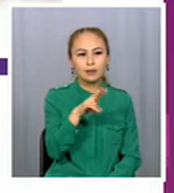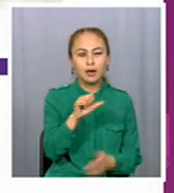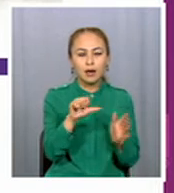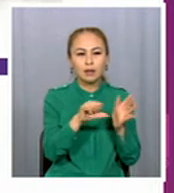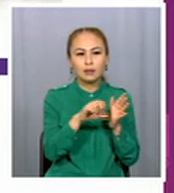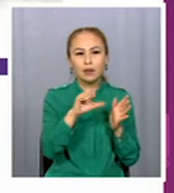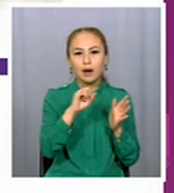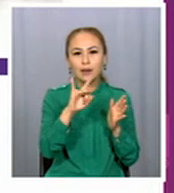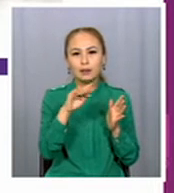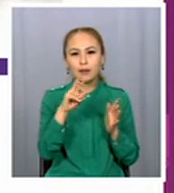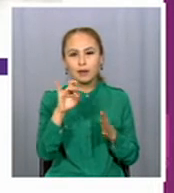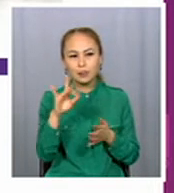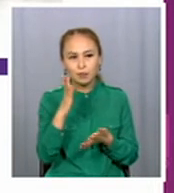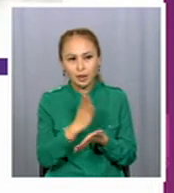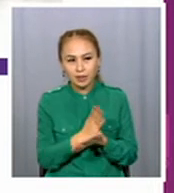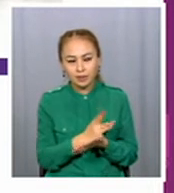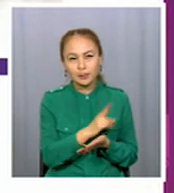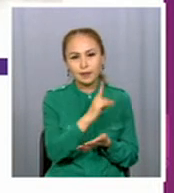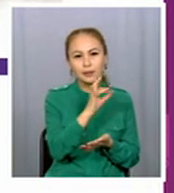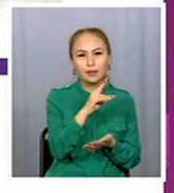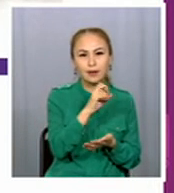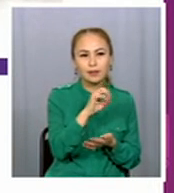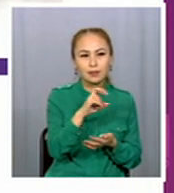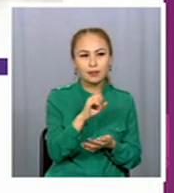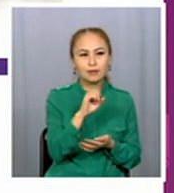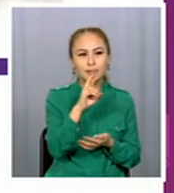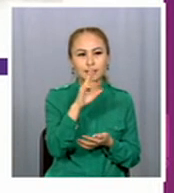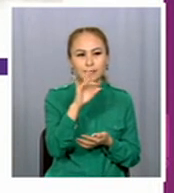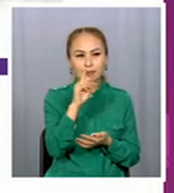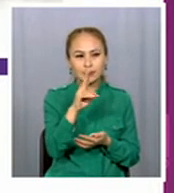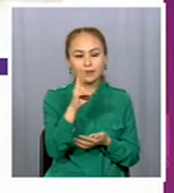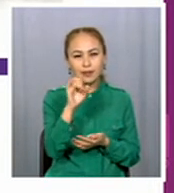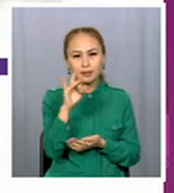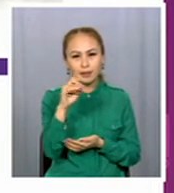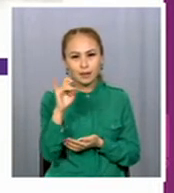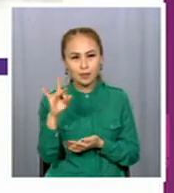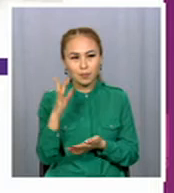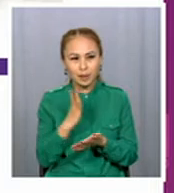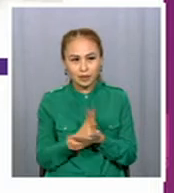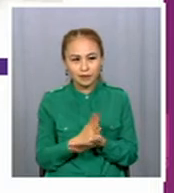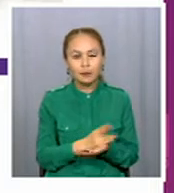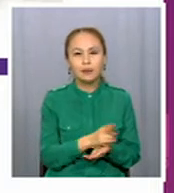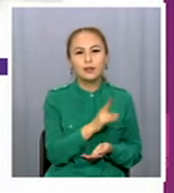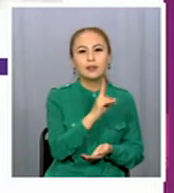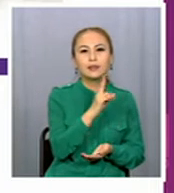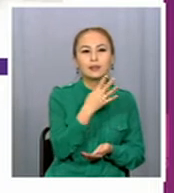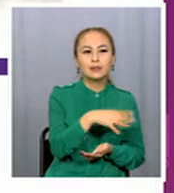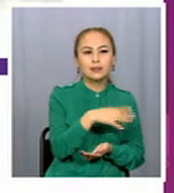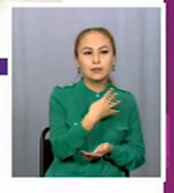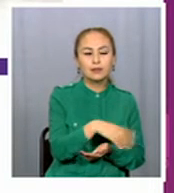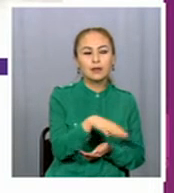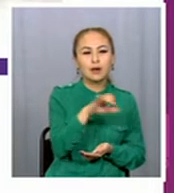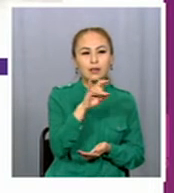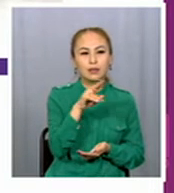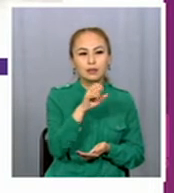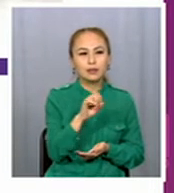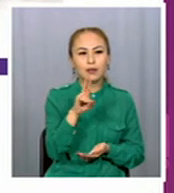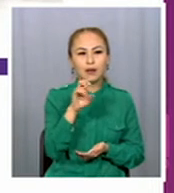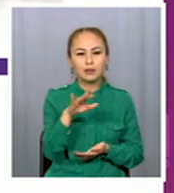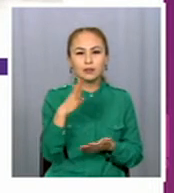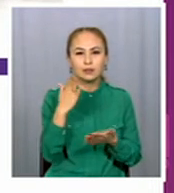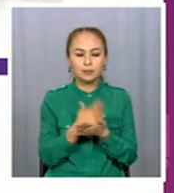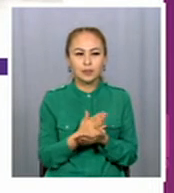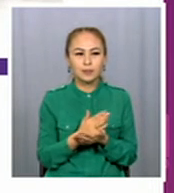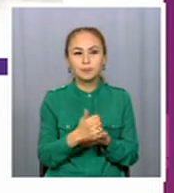бар, қырқада 40 арқар бар, қырқ арқарда қарт арқар бар, 6 арқарда мар қарқар бар. Енді тез айтып